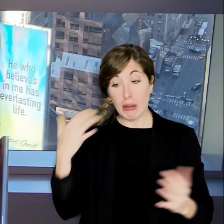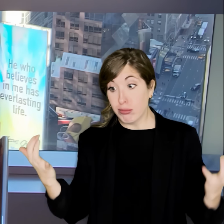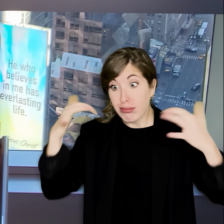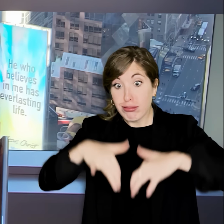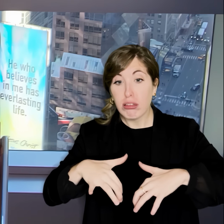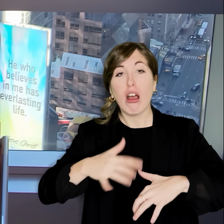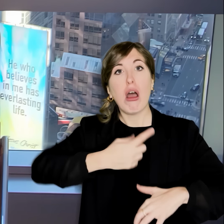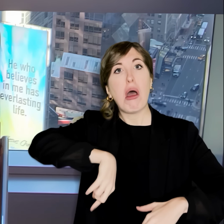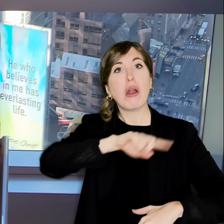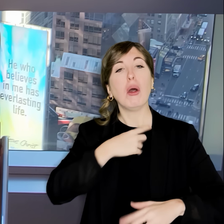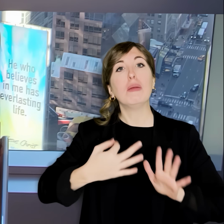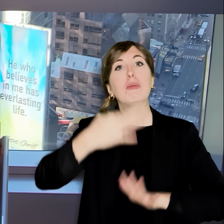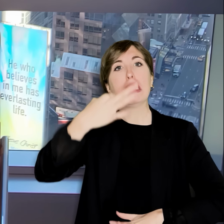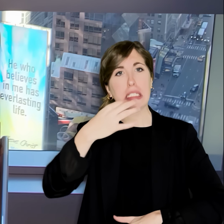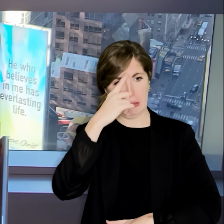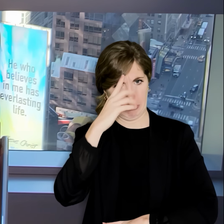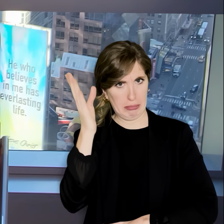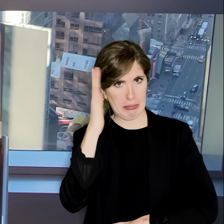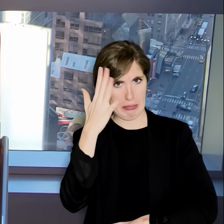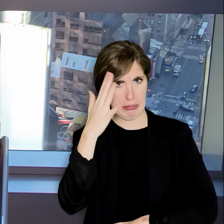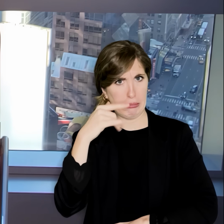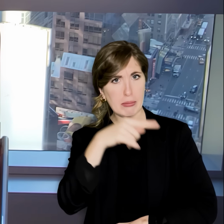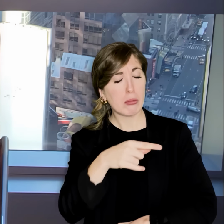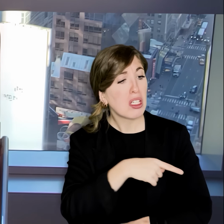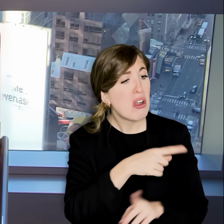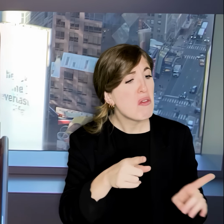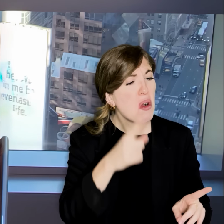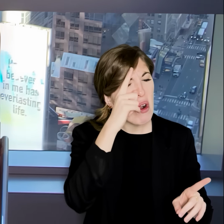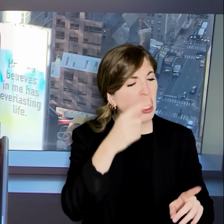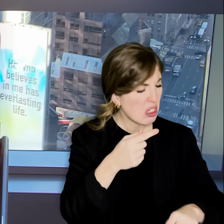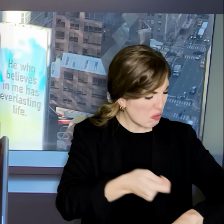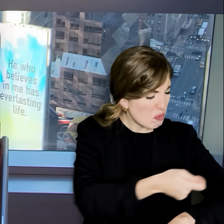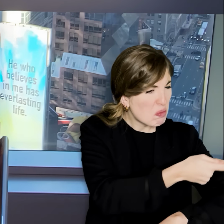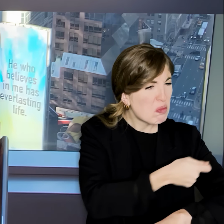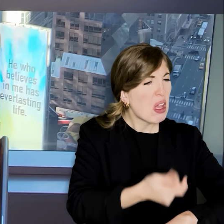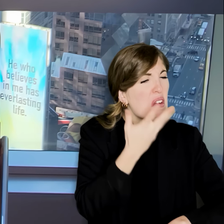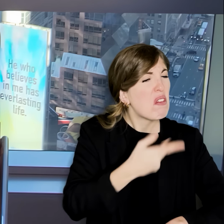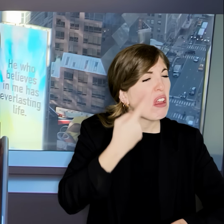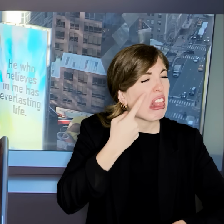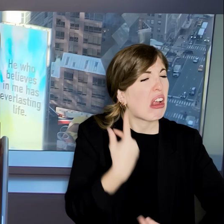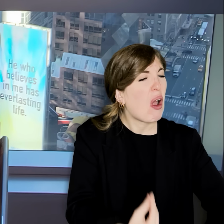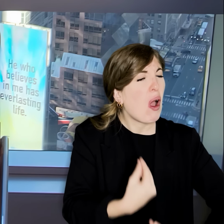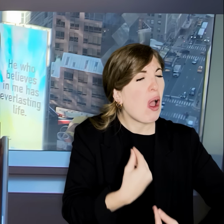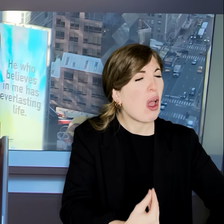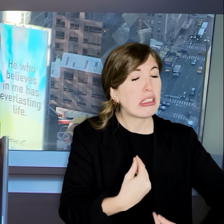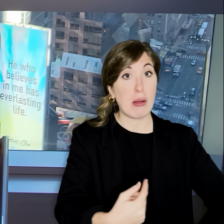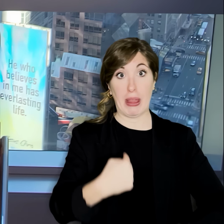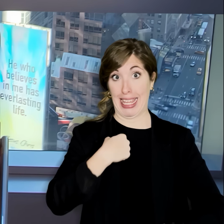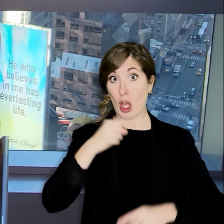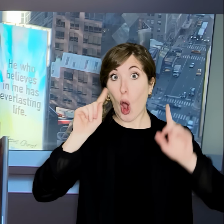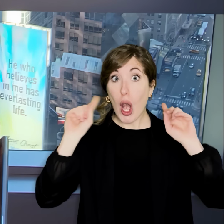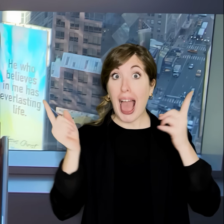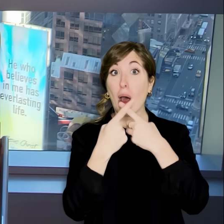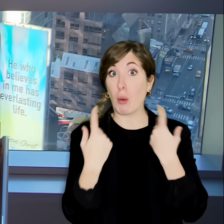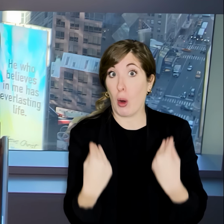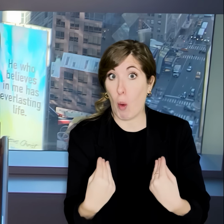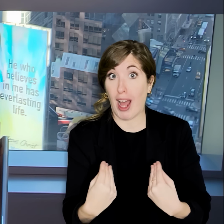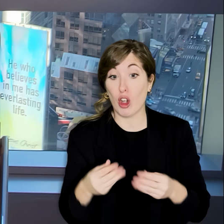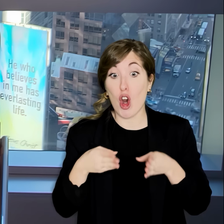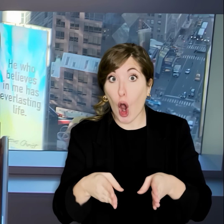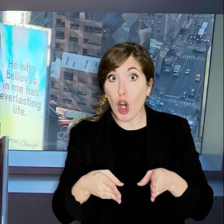quell' apparecchietto che cosa immaginate di vedere allora iudi mi sono laureato nel 1986 cioè 6 anni